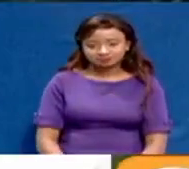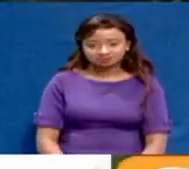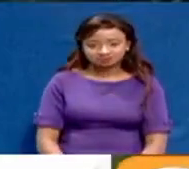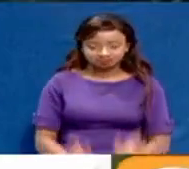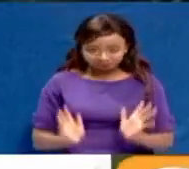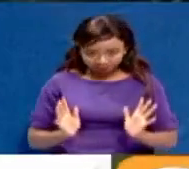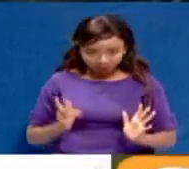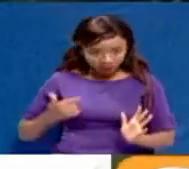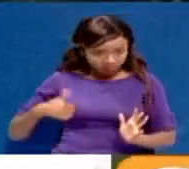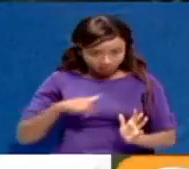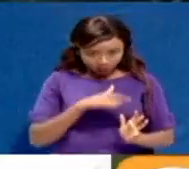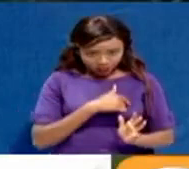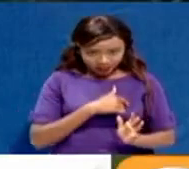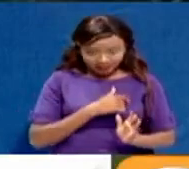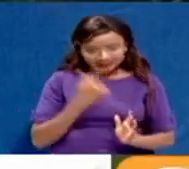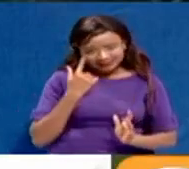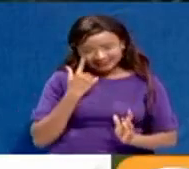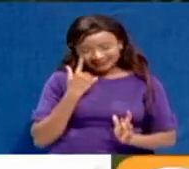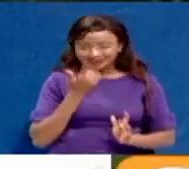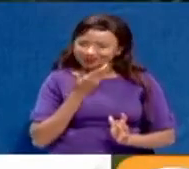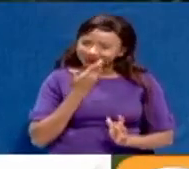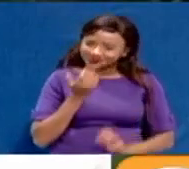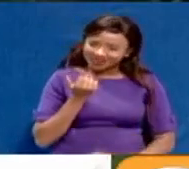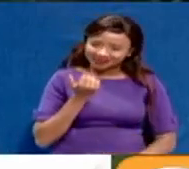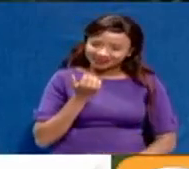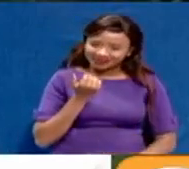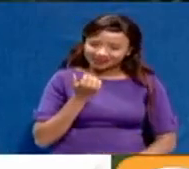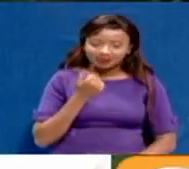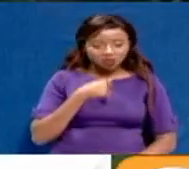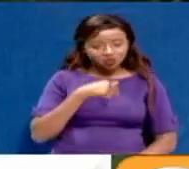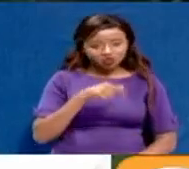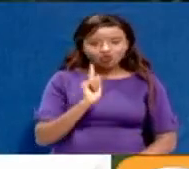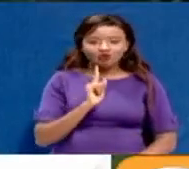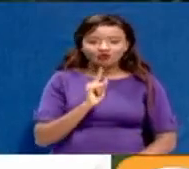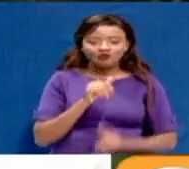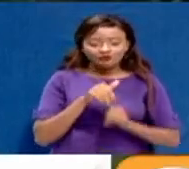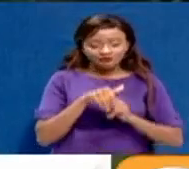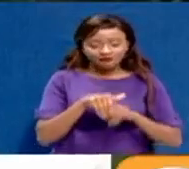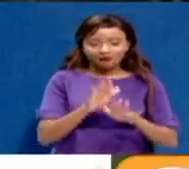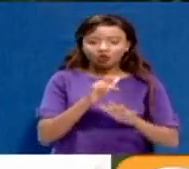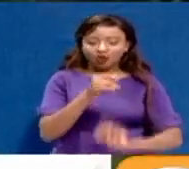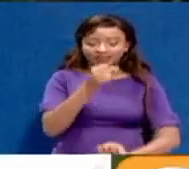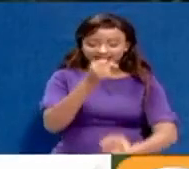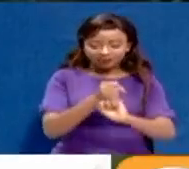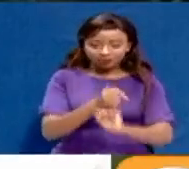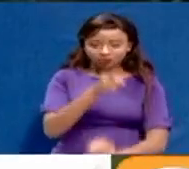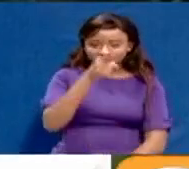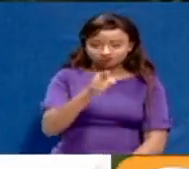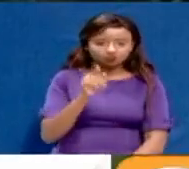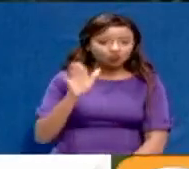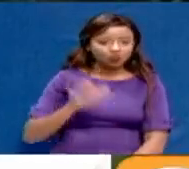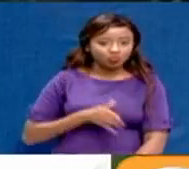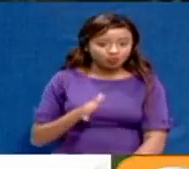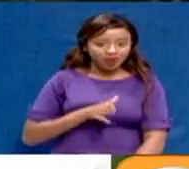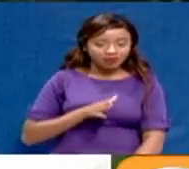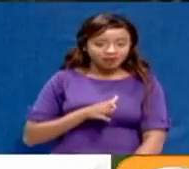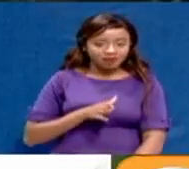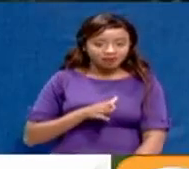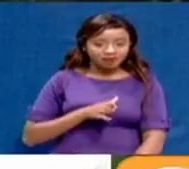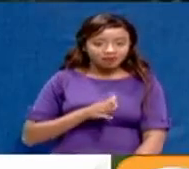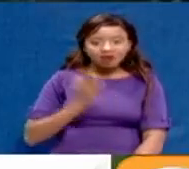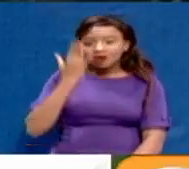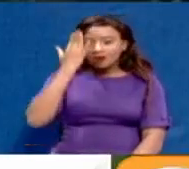Sisi wengi tunaonelea kwamba tuende mlengo wa Profesa Kamar, kwani la